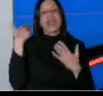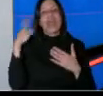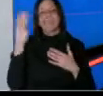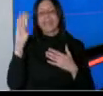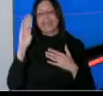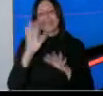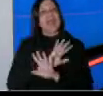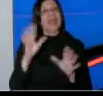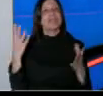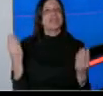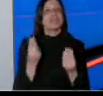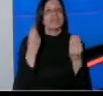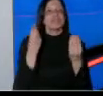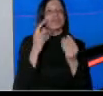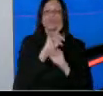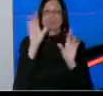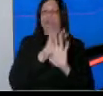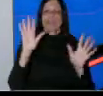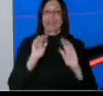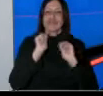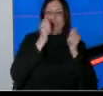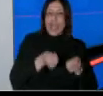בלתו ואין לו יורש. לא רק שהוא לא מגדל,